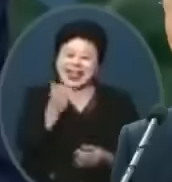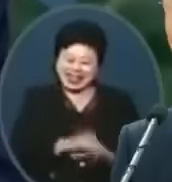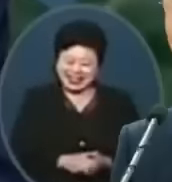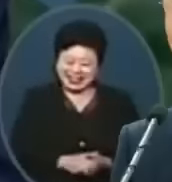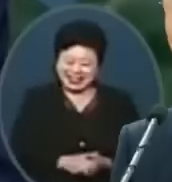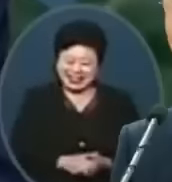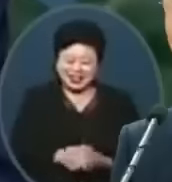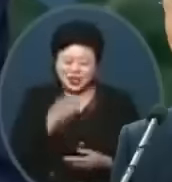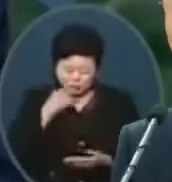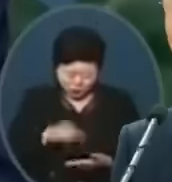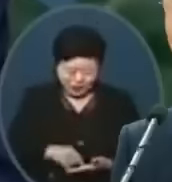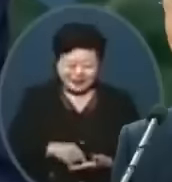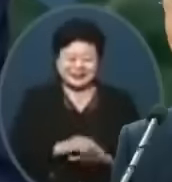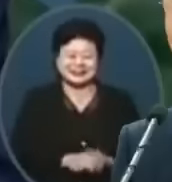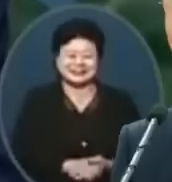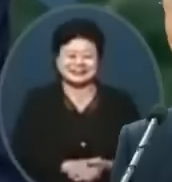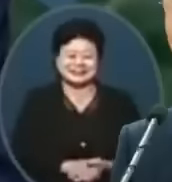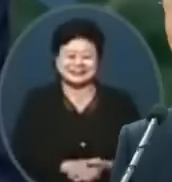간단한